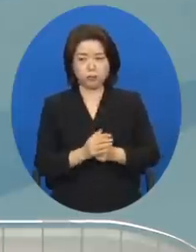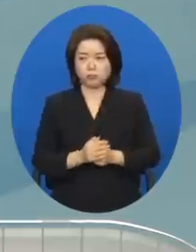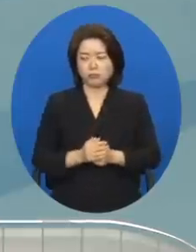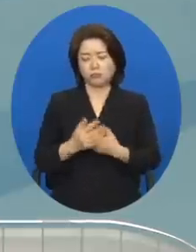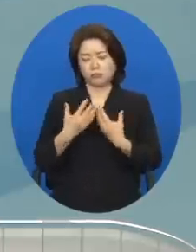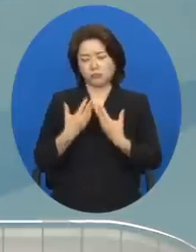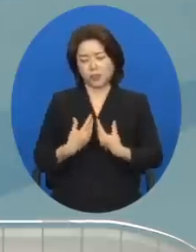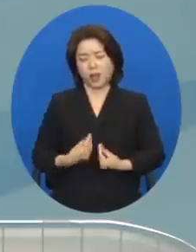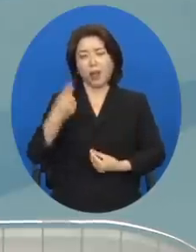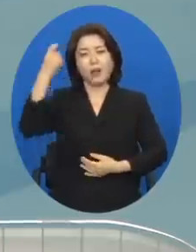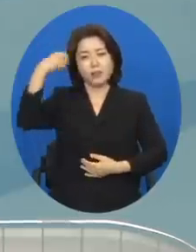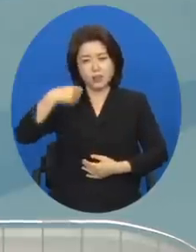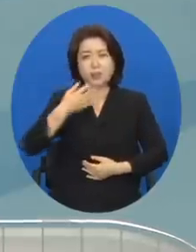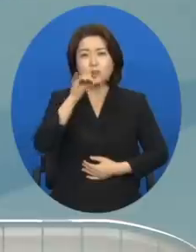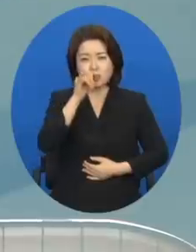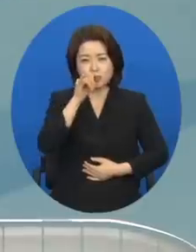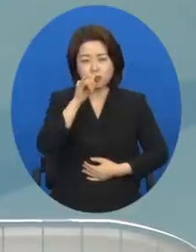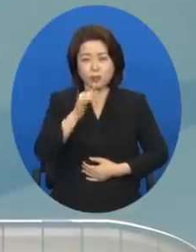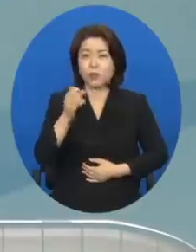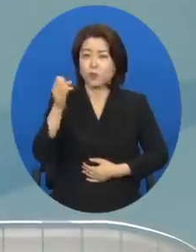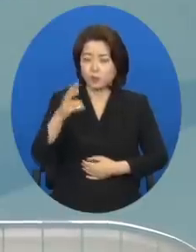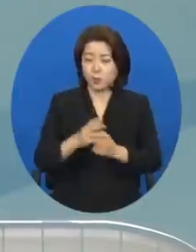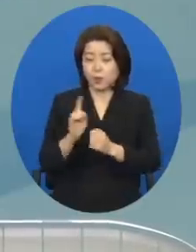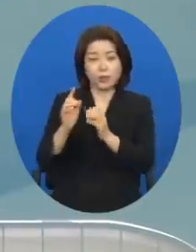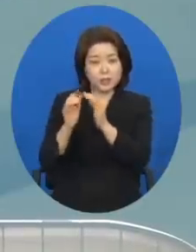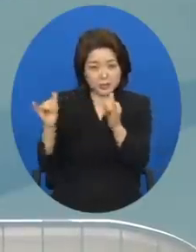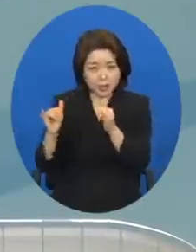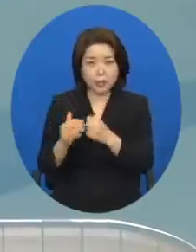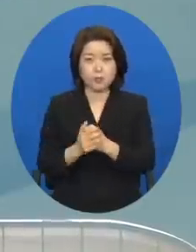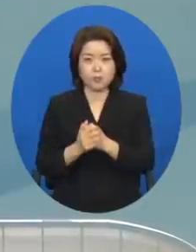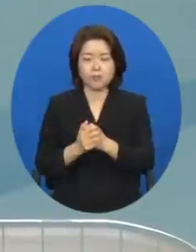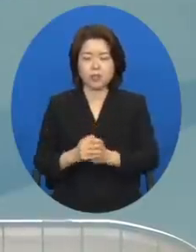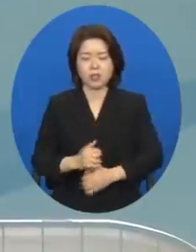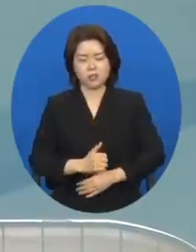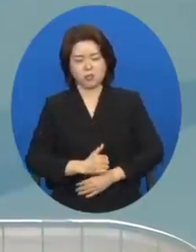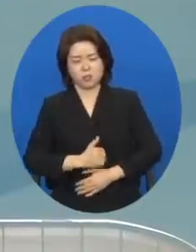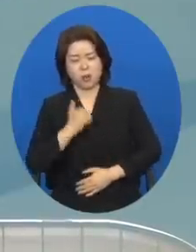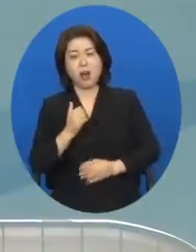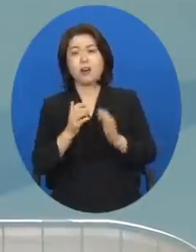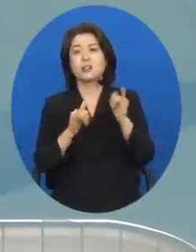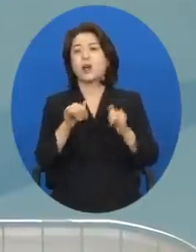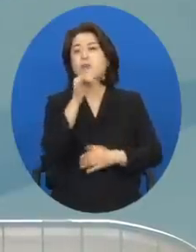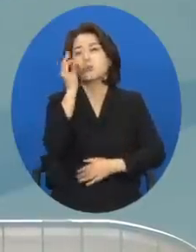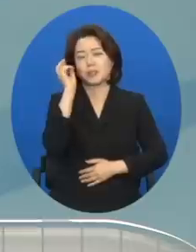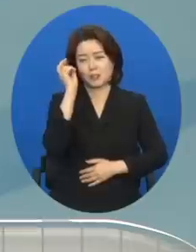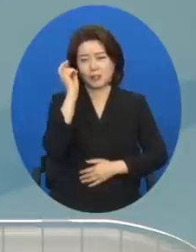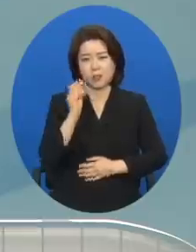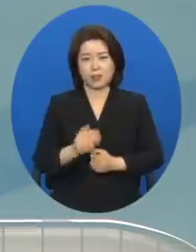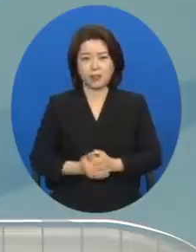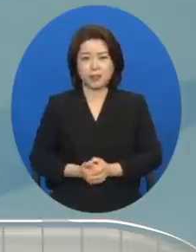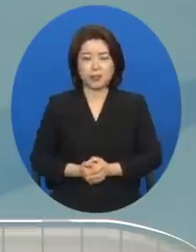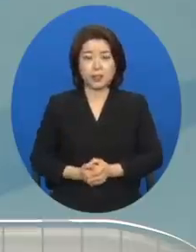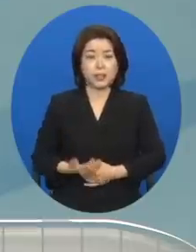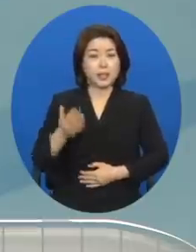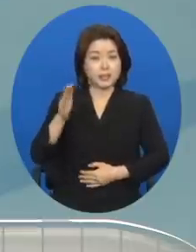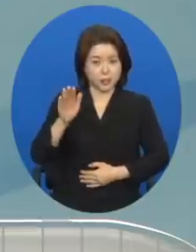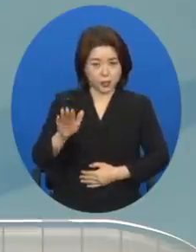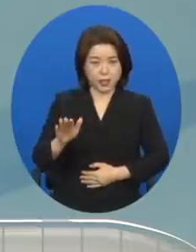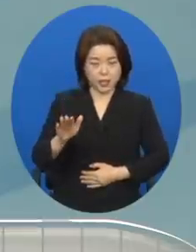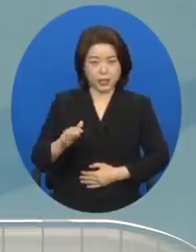좌절감이 느껴지는 분들도 있겠고 어떤 분들은 화가 나는 분도 있을 거예요. 그러나